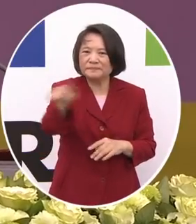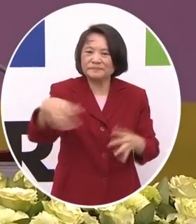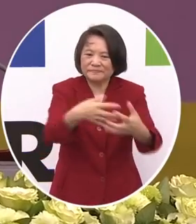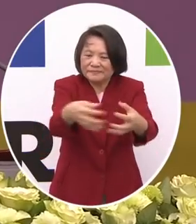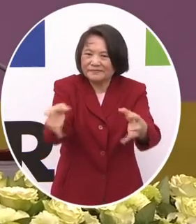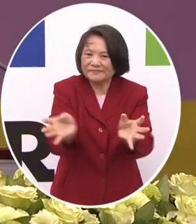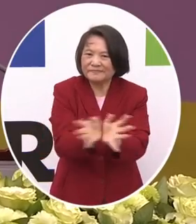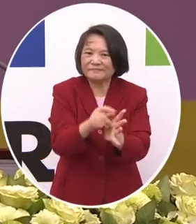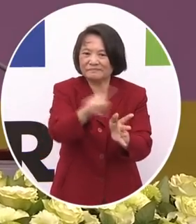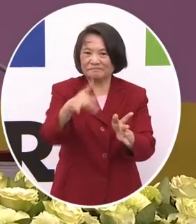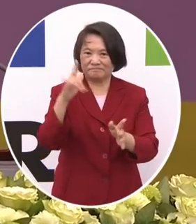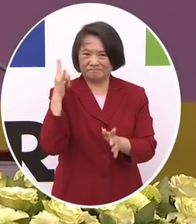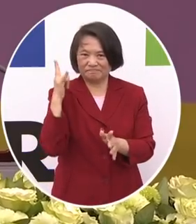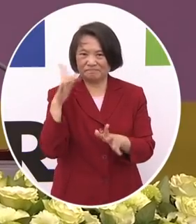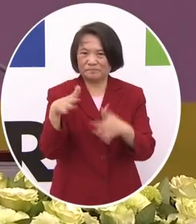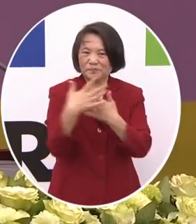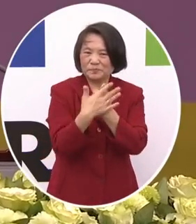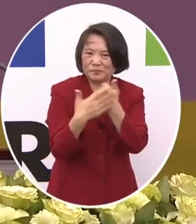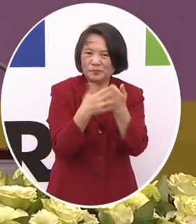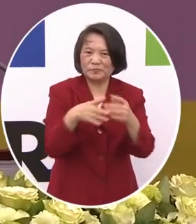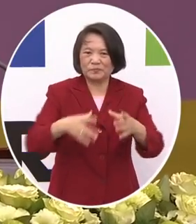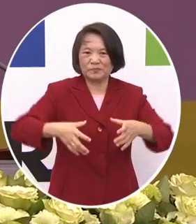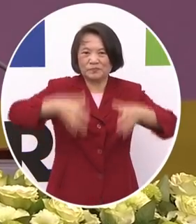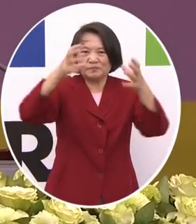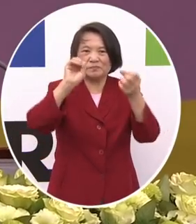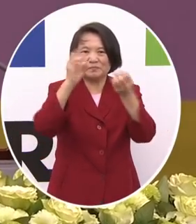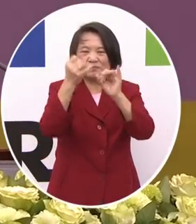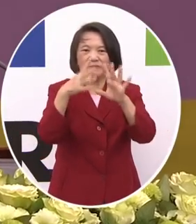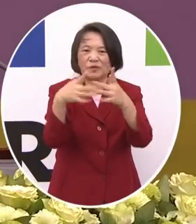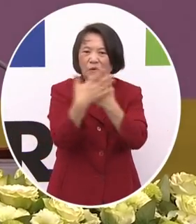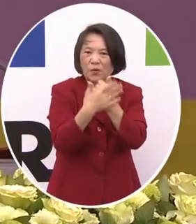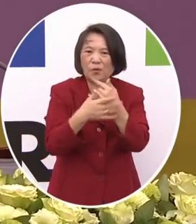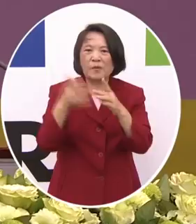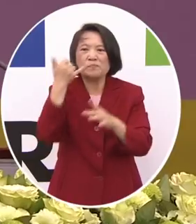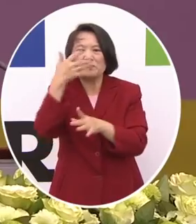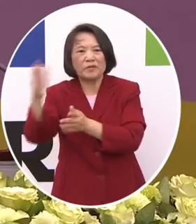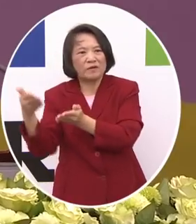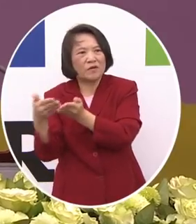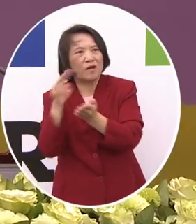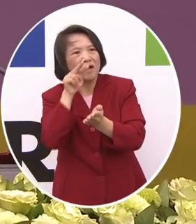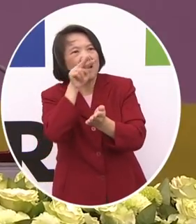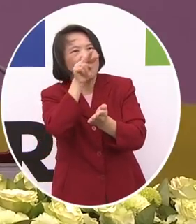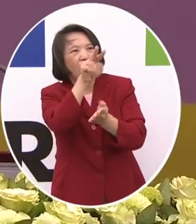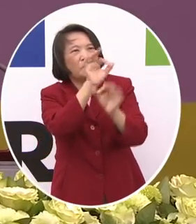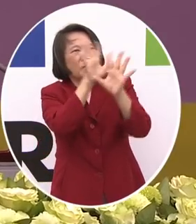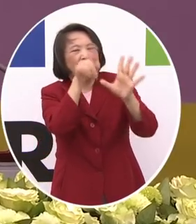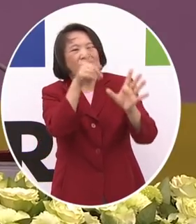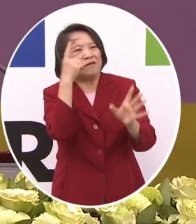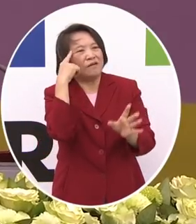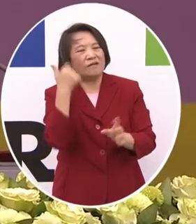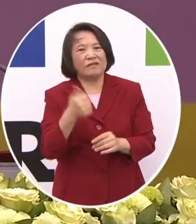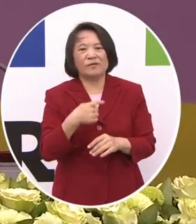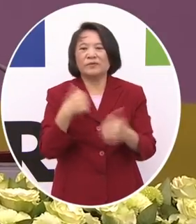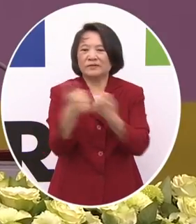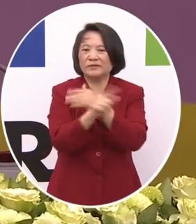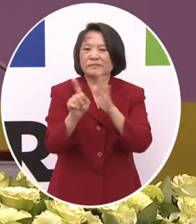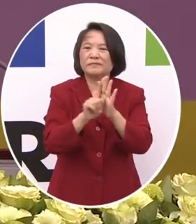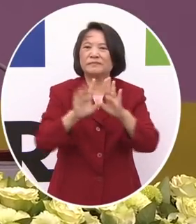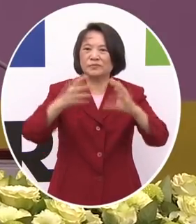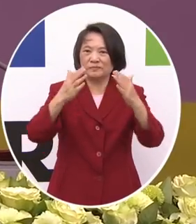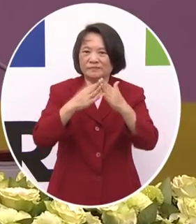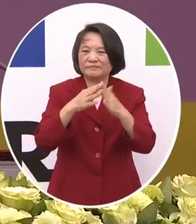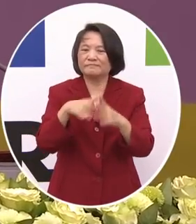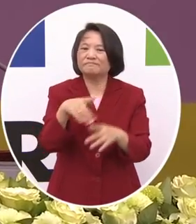人负责守护着灯塔，维护海上航行的安全。我要代表国家感谢各